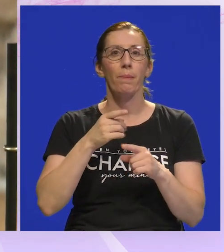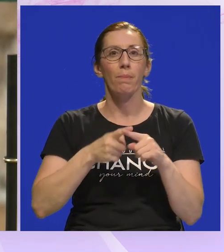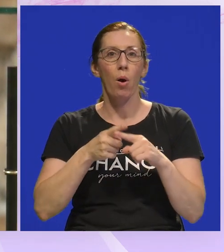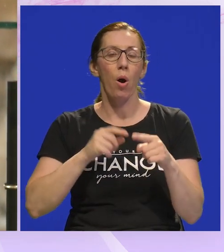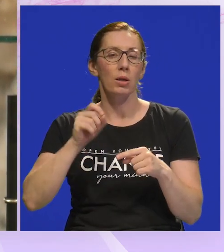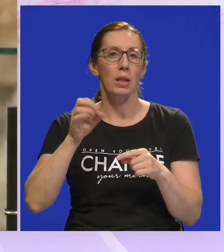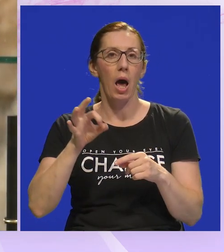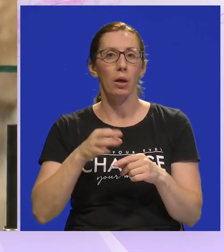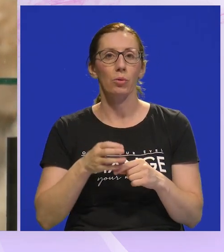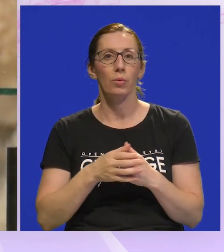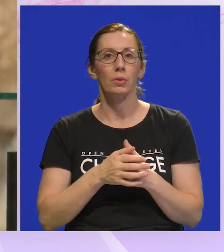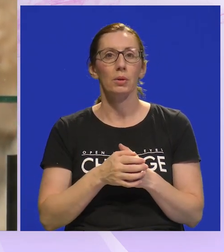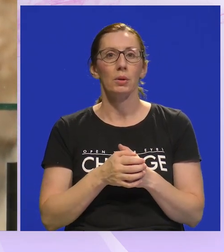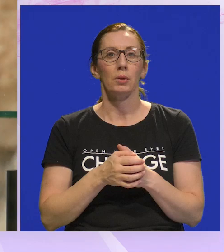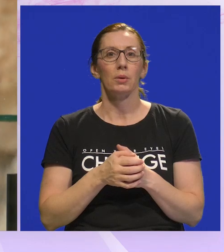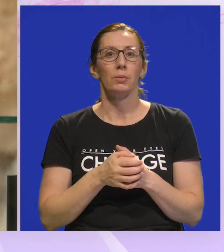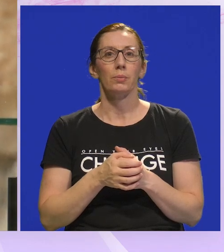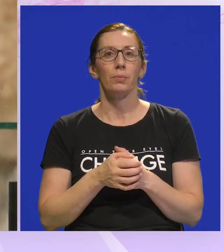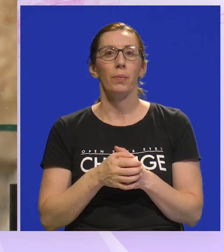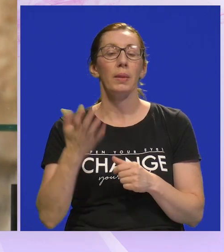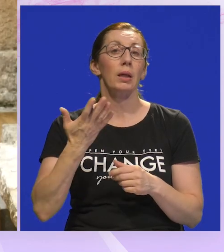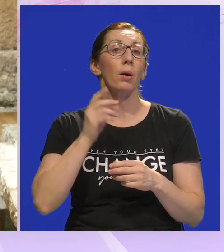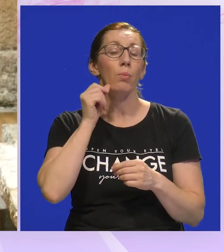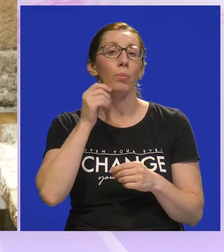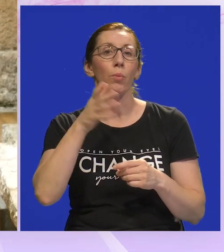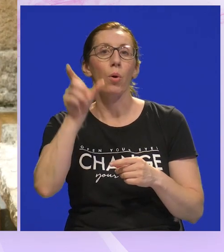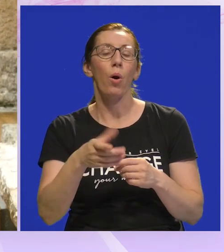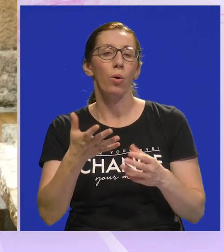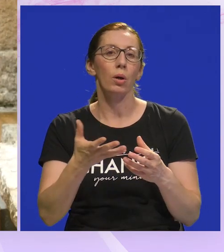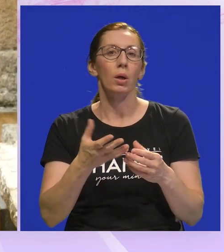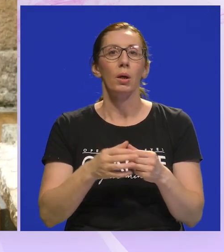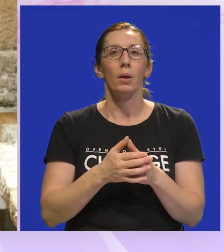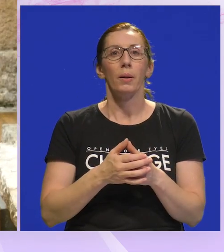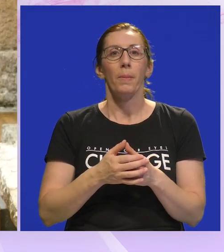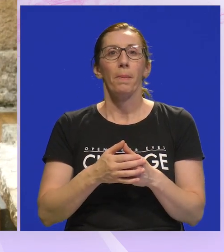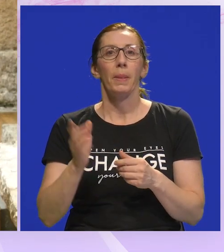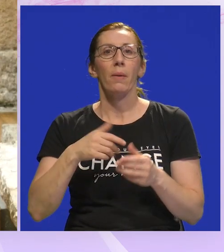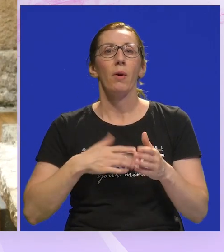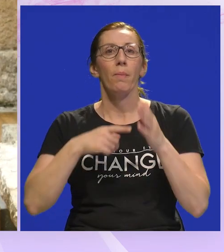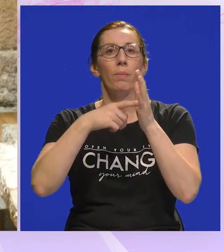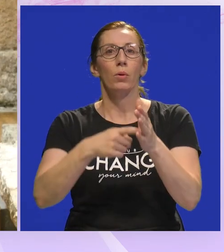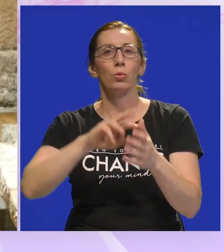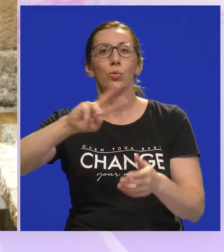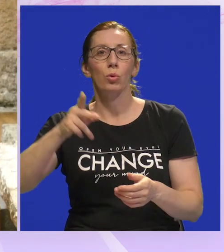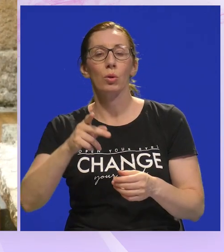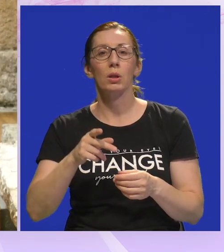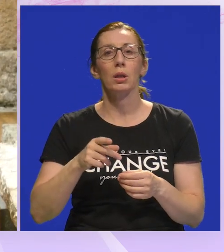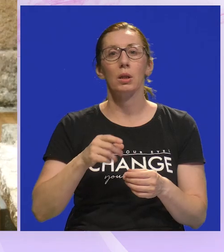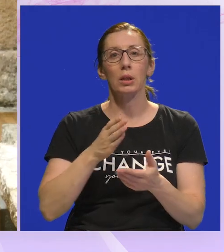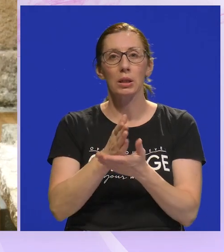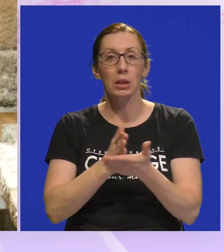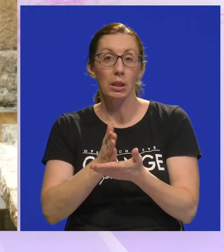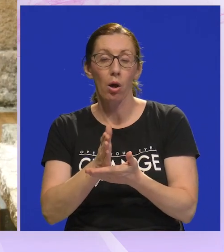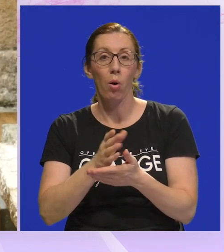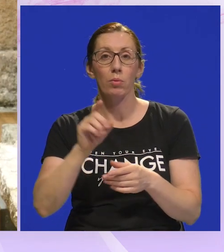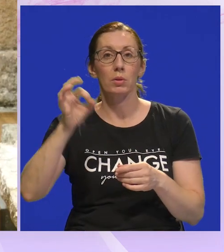pozlačeni prsten, jer zlato je danas izuzetno skupo, tako da teško da bi se našao i kupac neki za to. A kažem, to je predstavljen jedan drugi dio zlatni,